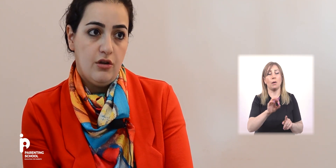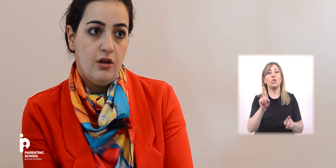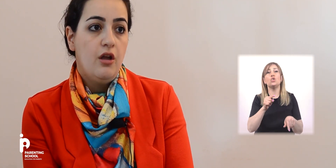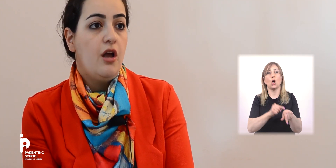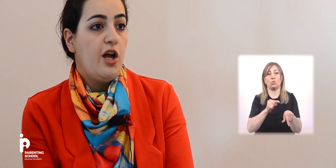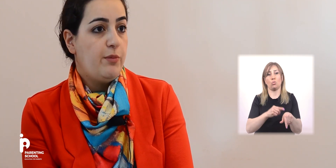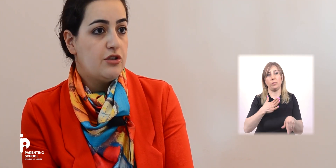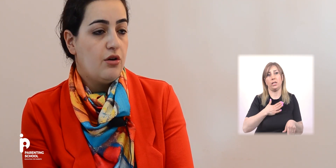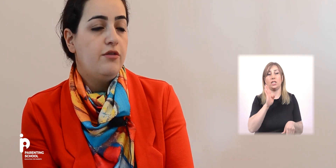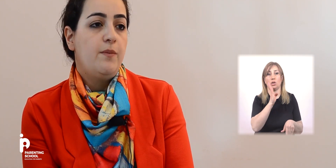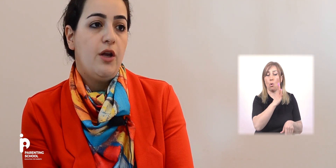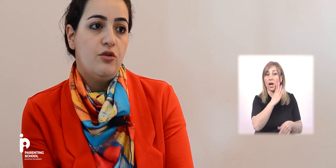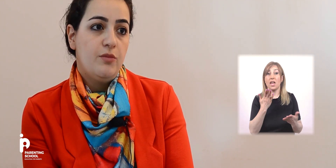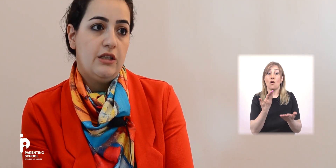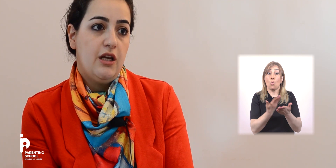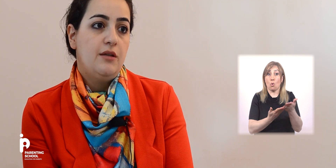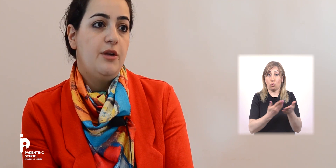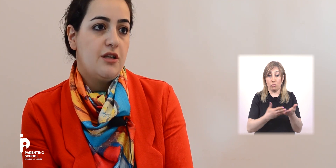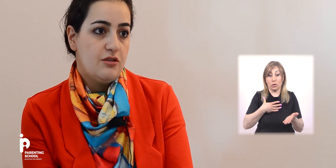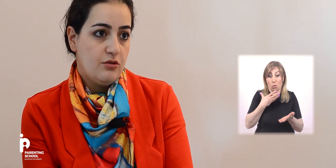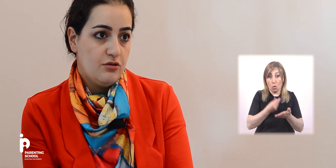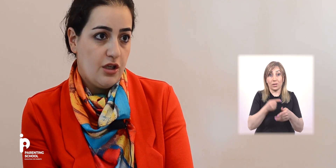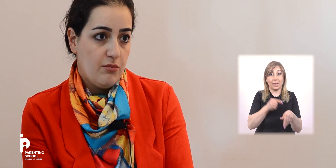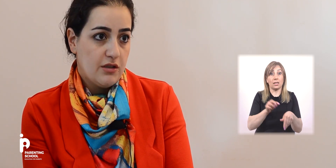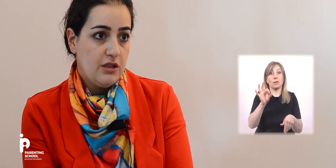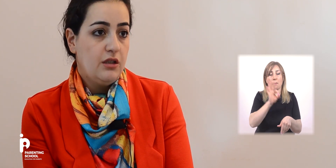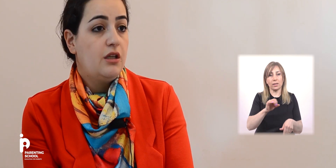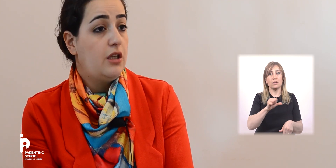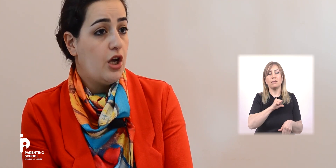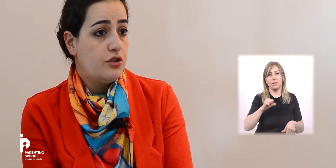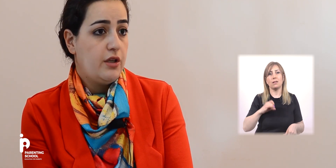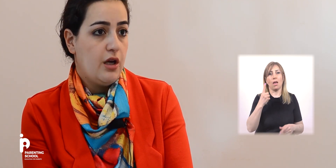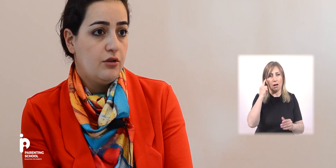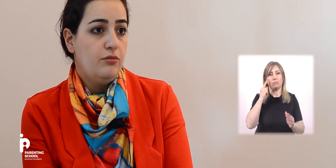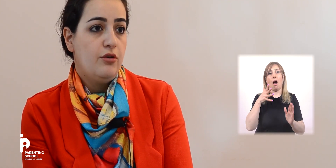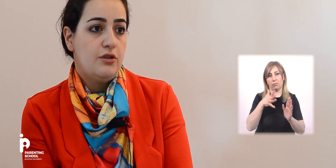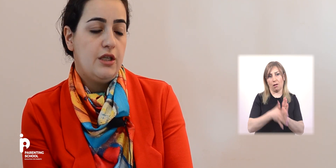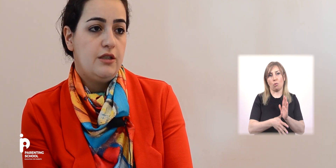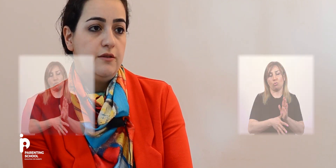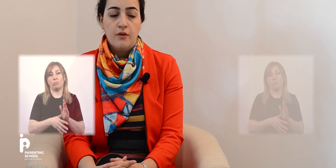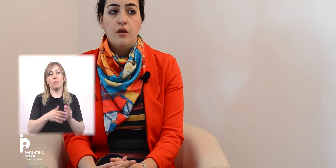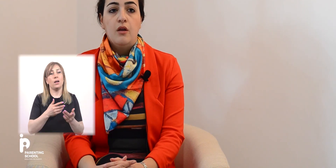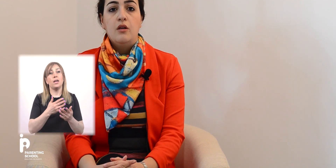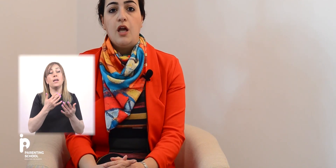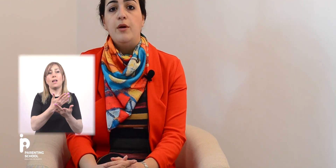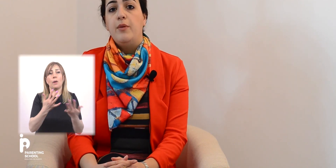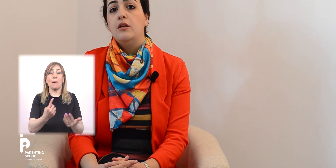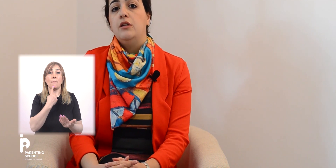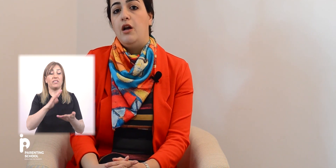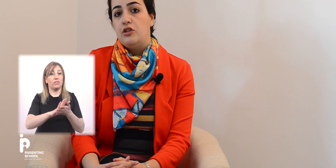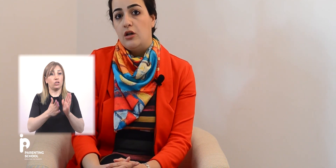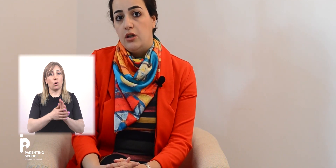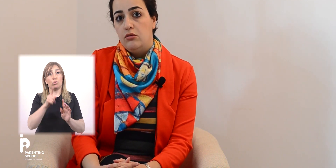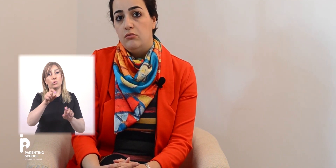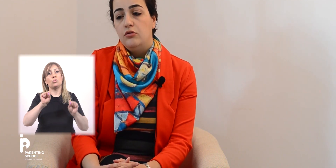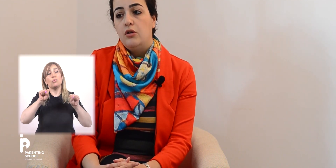ծնողը։ Այդ պատճարով, երբ մենք խոսմ ենք նրա հետ մեր սկացողությունների մասին, նա դա հաշվե է արնում գործելիս։ Կարբեր բարդ